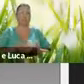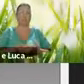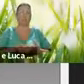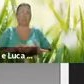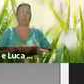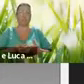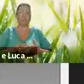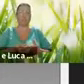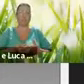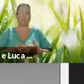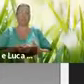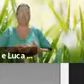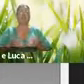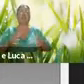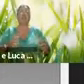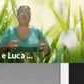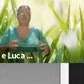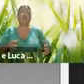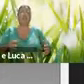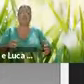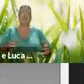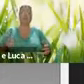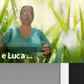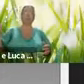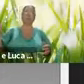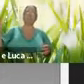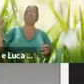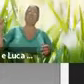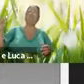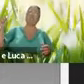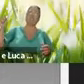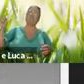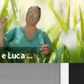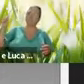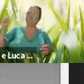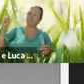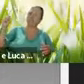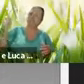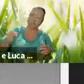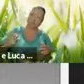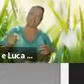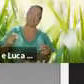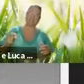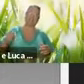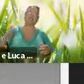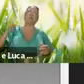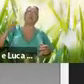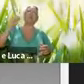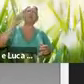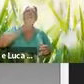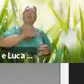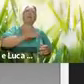che è nostro, no? Per agire con i pregiudizi di altri.